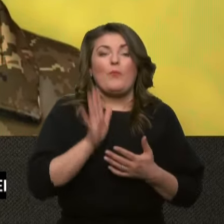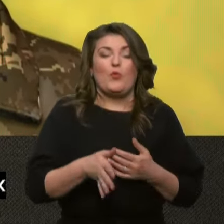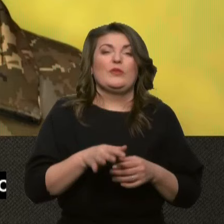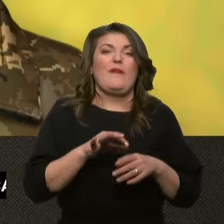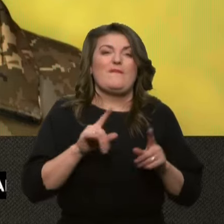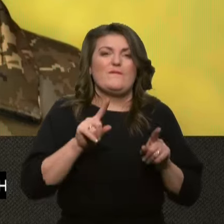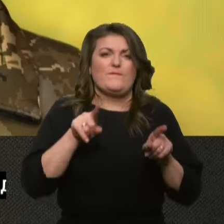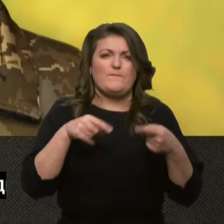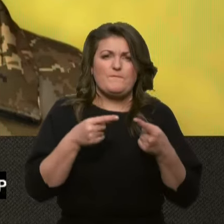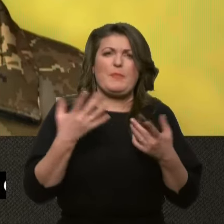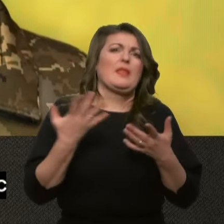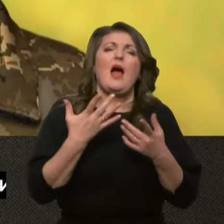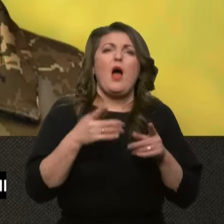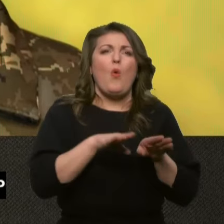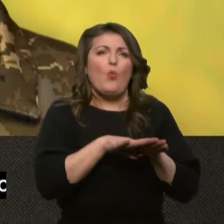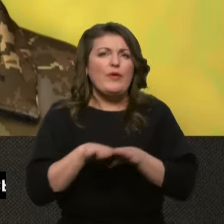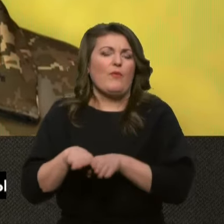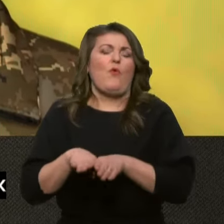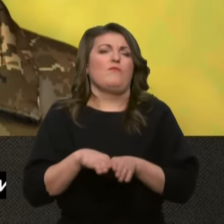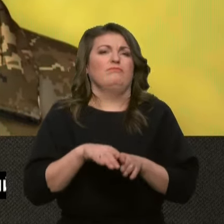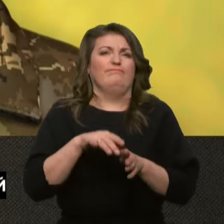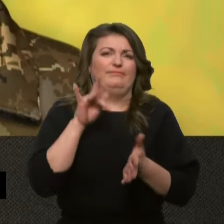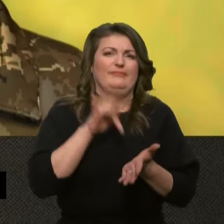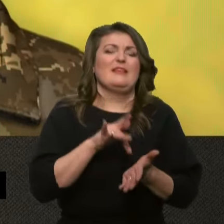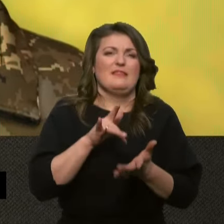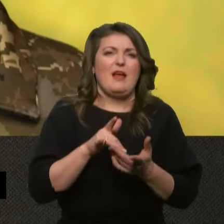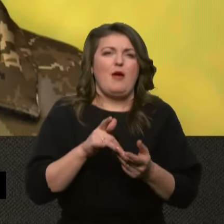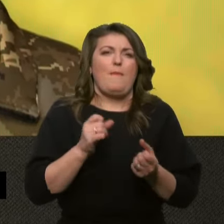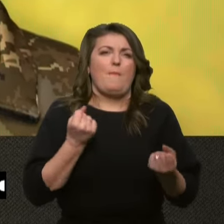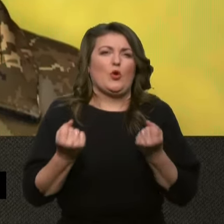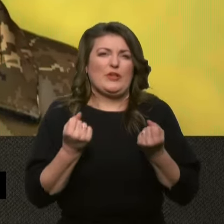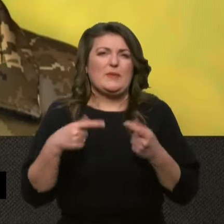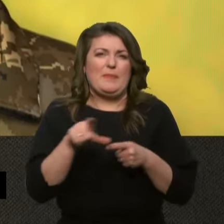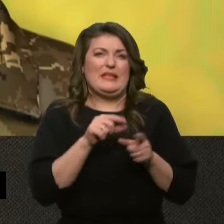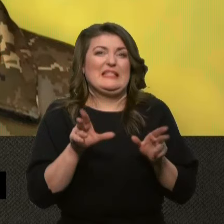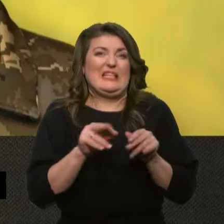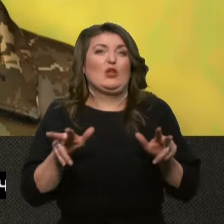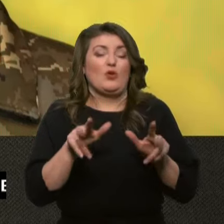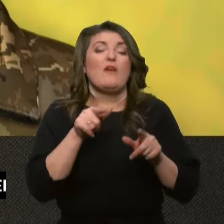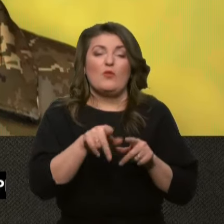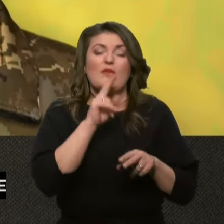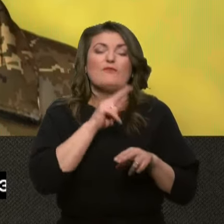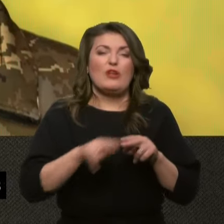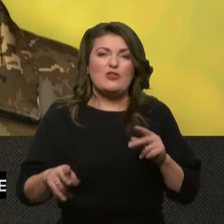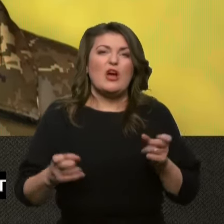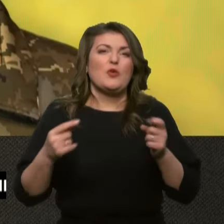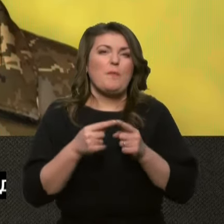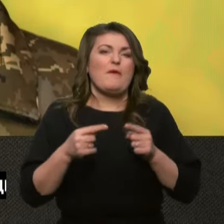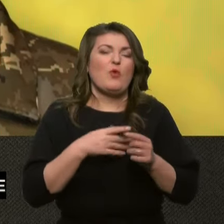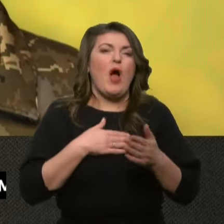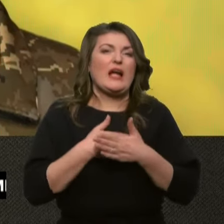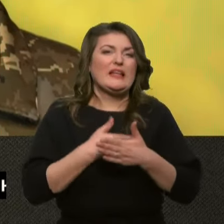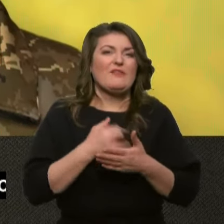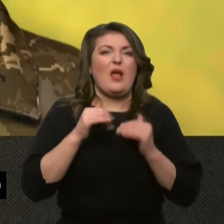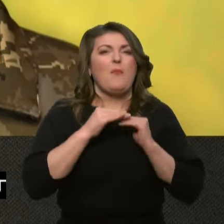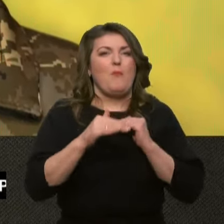виведена якась уніфікована середина боротьби з півдронами, звичайно, що вони втрачатимуть певну активність